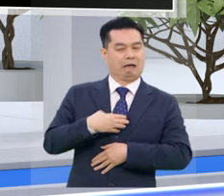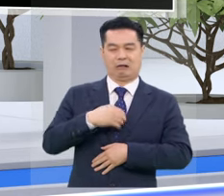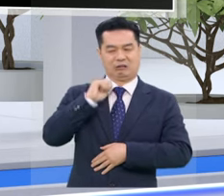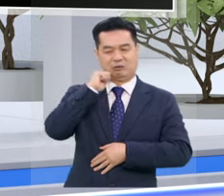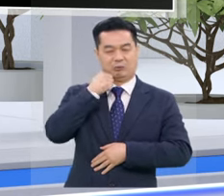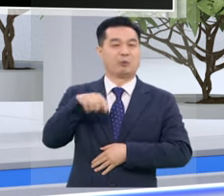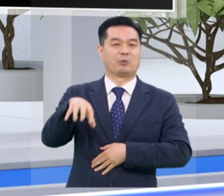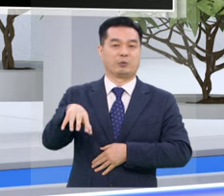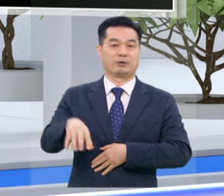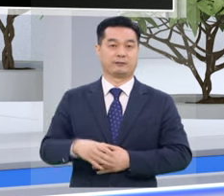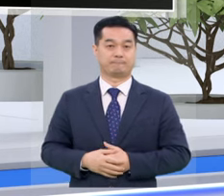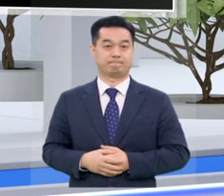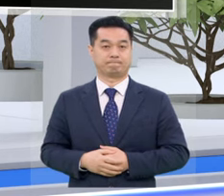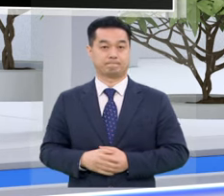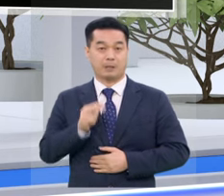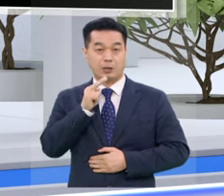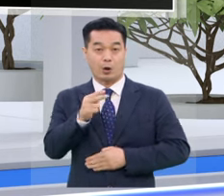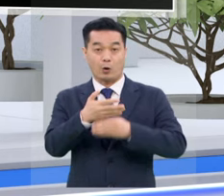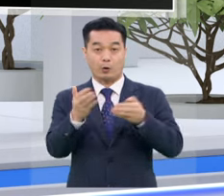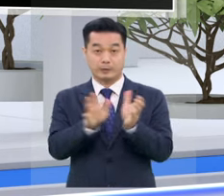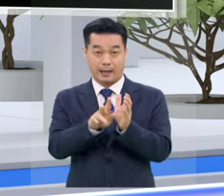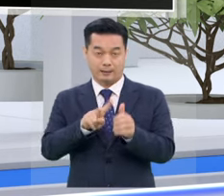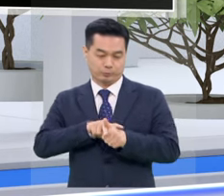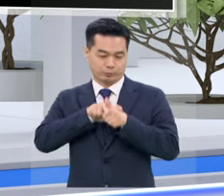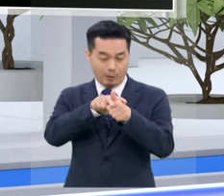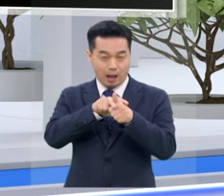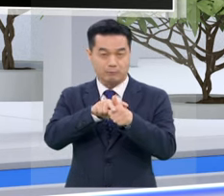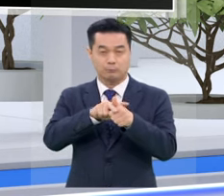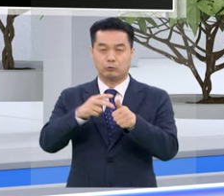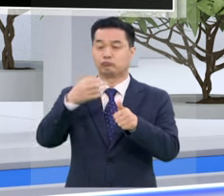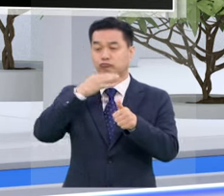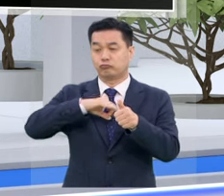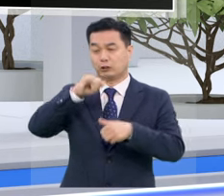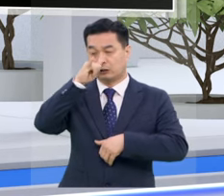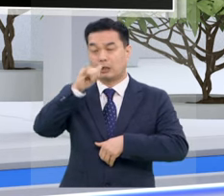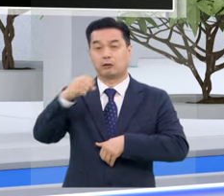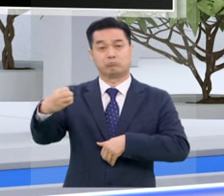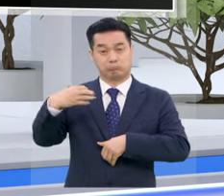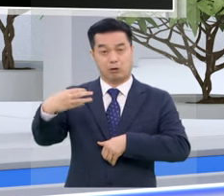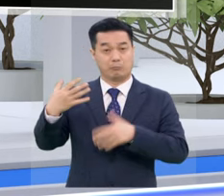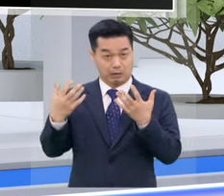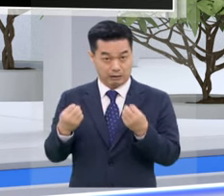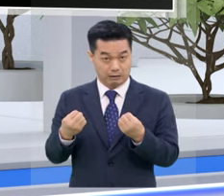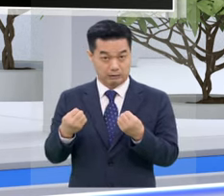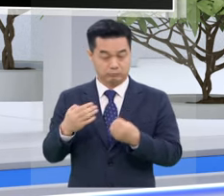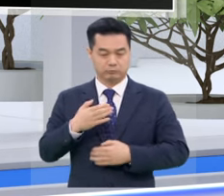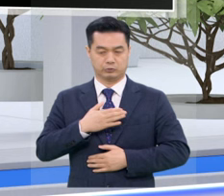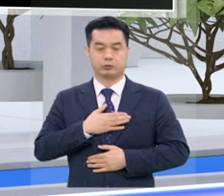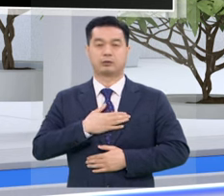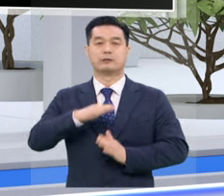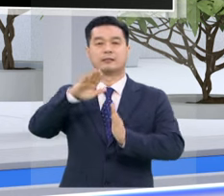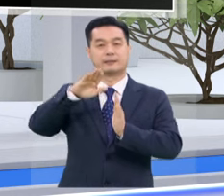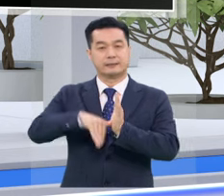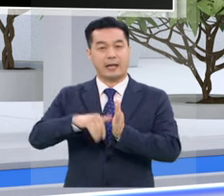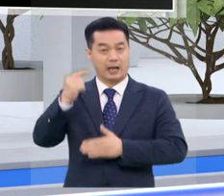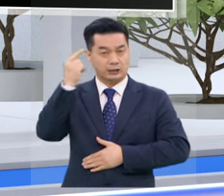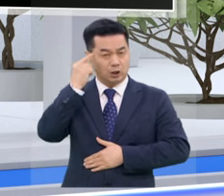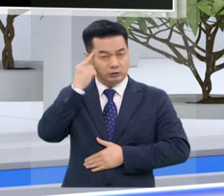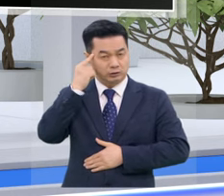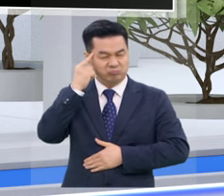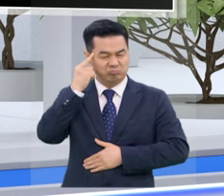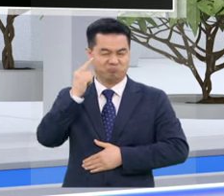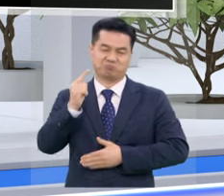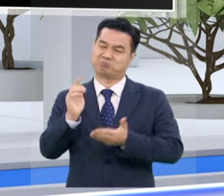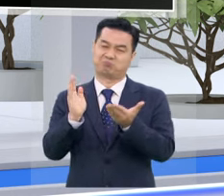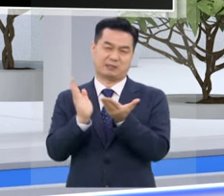하죠 여당으로 출마해야 더 유리하지 않냐는 분들도 많았습니다 저는 시대정신을 잃지 못하는